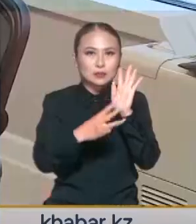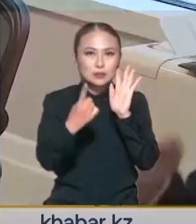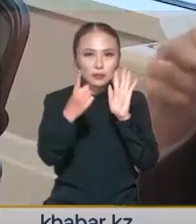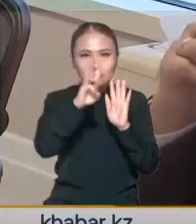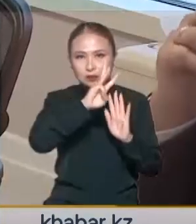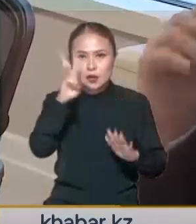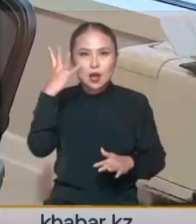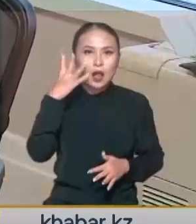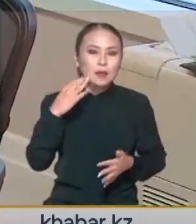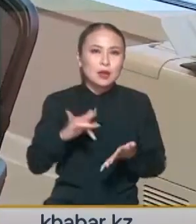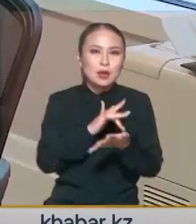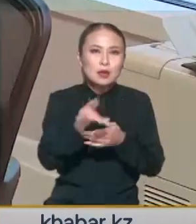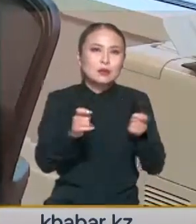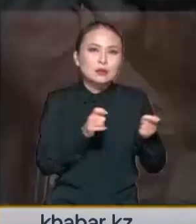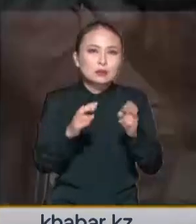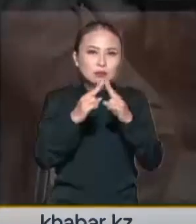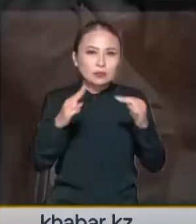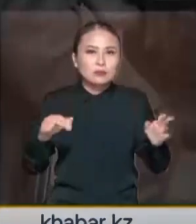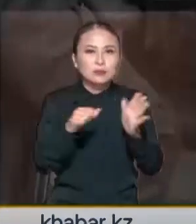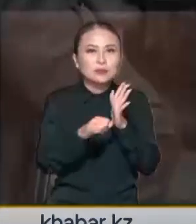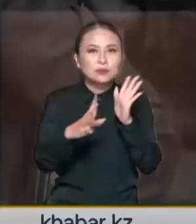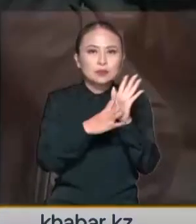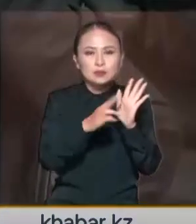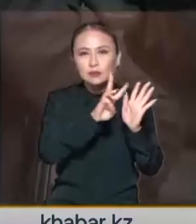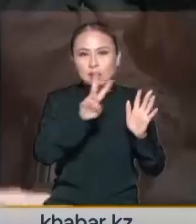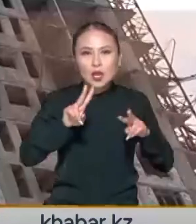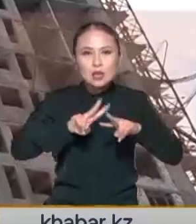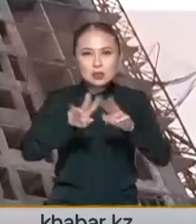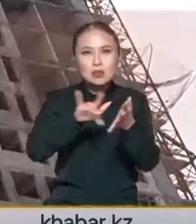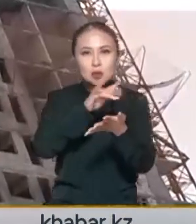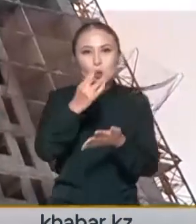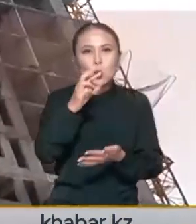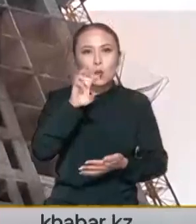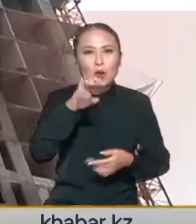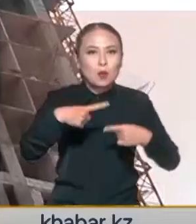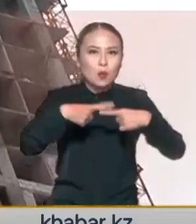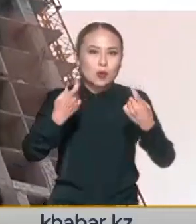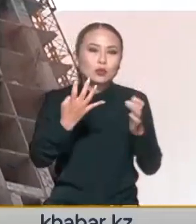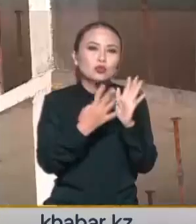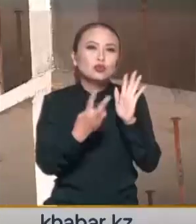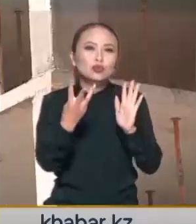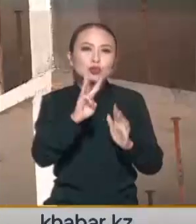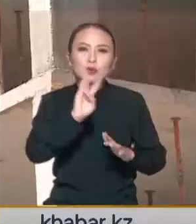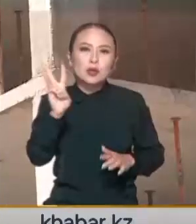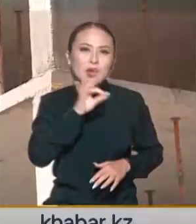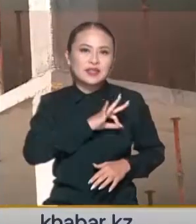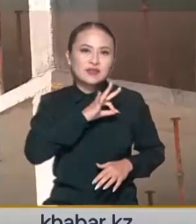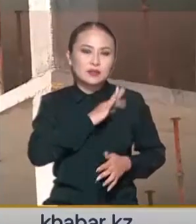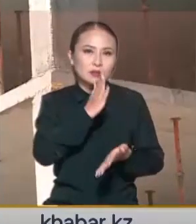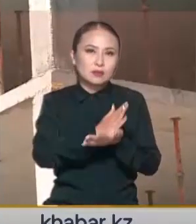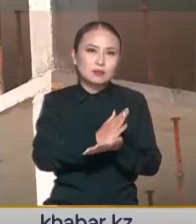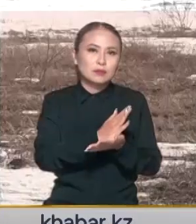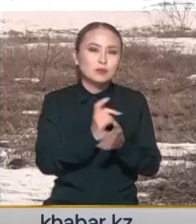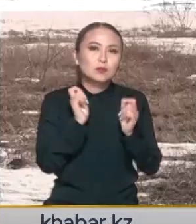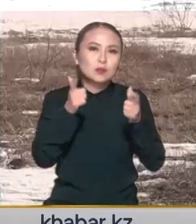миллион, Алматы қаласындағы әкімшілік ғимараттан 69 миллион, Астана қаласындағы Думан қонақүйінен 93 миллион теңге актив ел